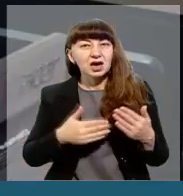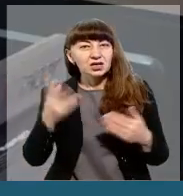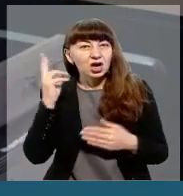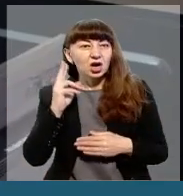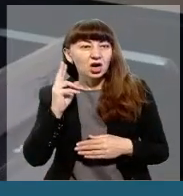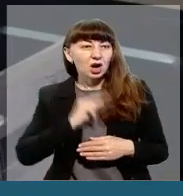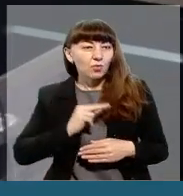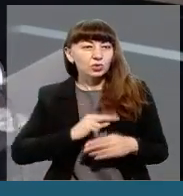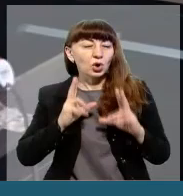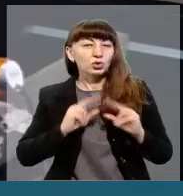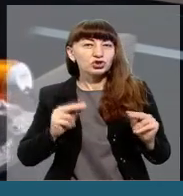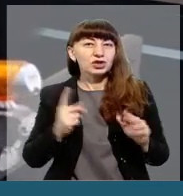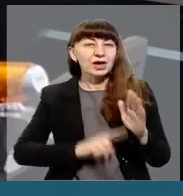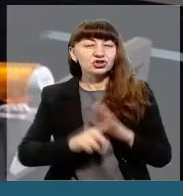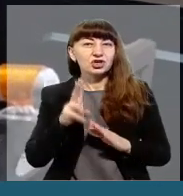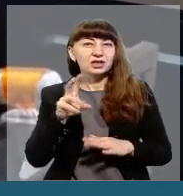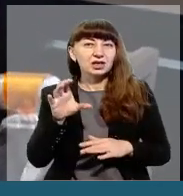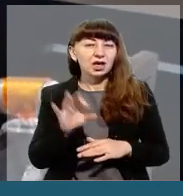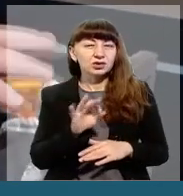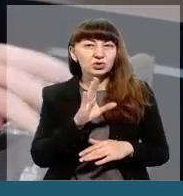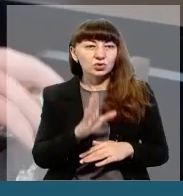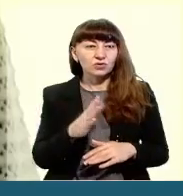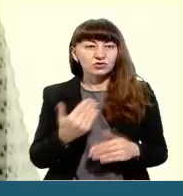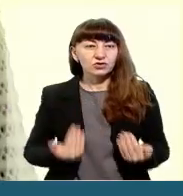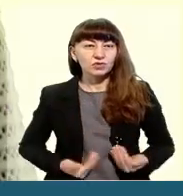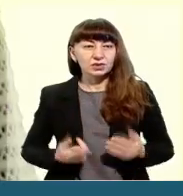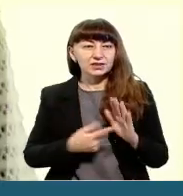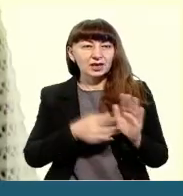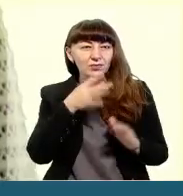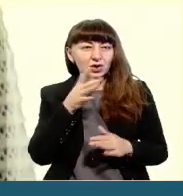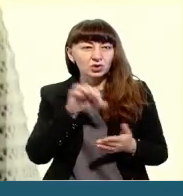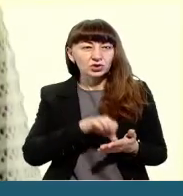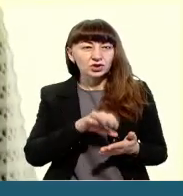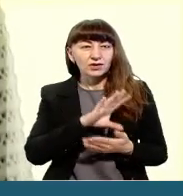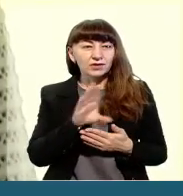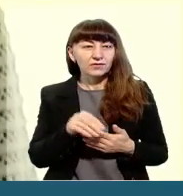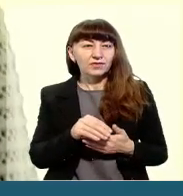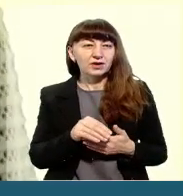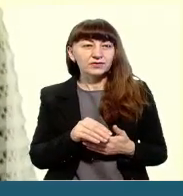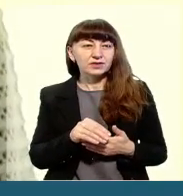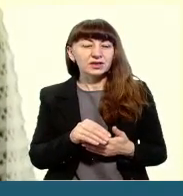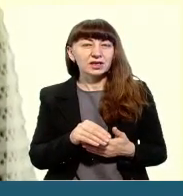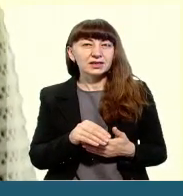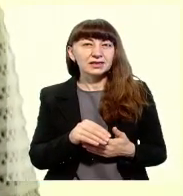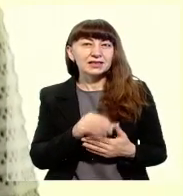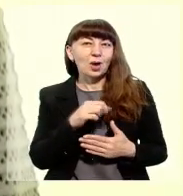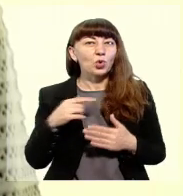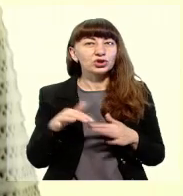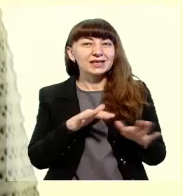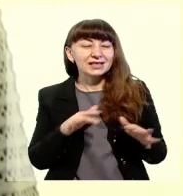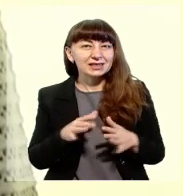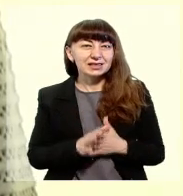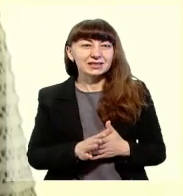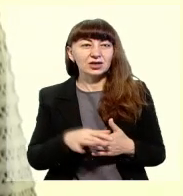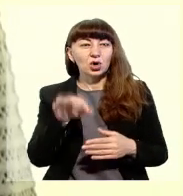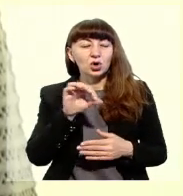учителем начальных классов. В центре она проживает более 7 лет. Участвую везде, в самодеятельности, художественной самодеятельности.